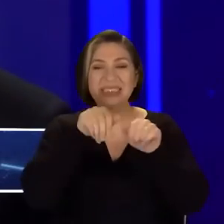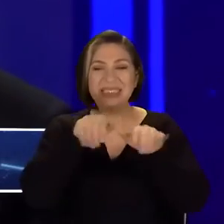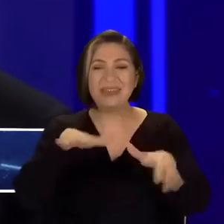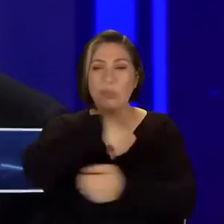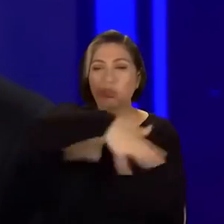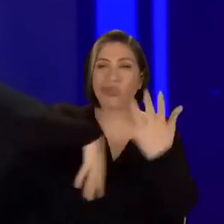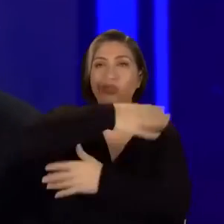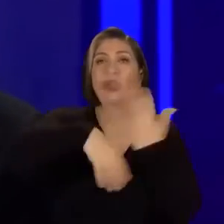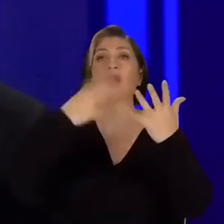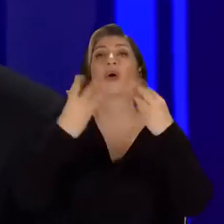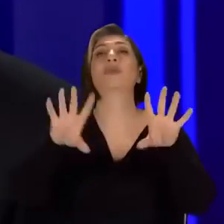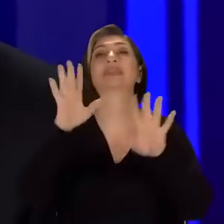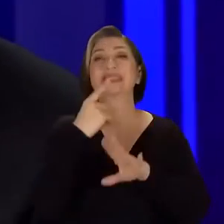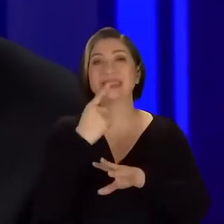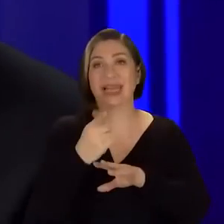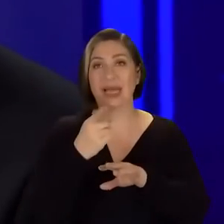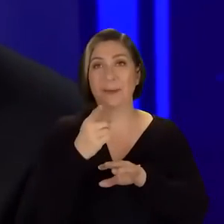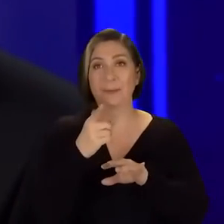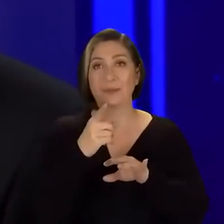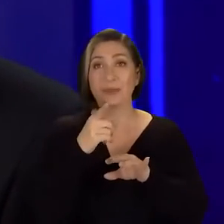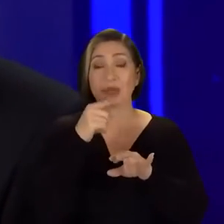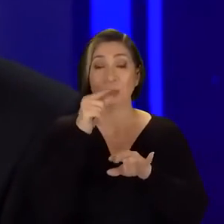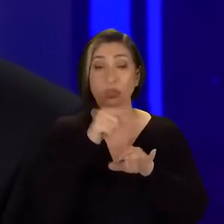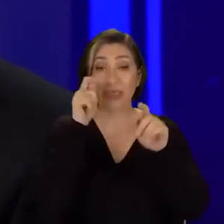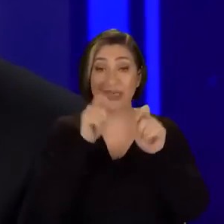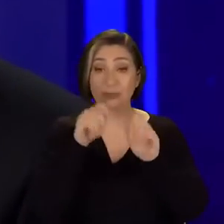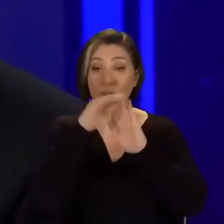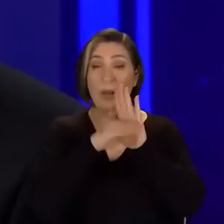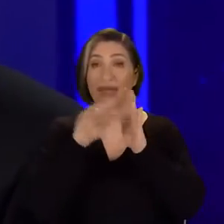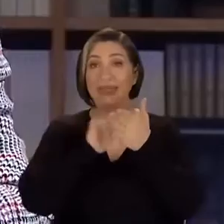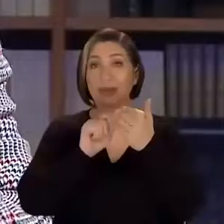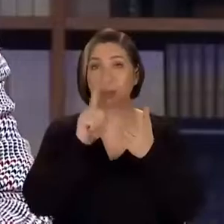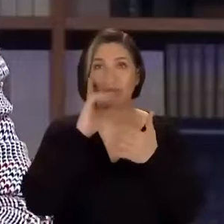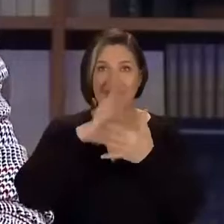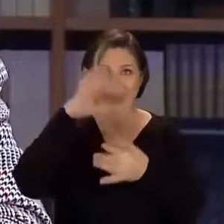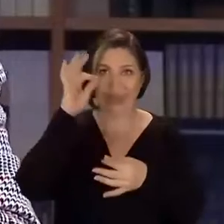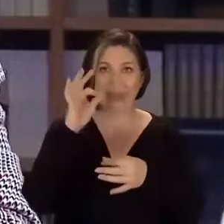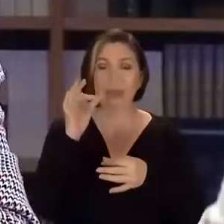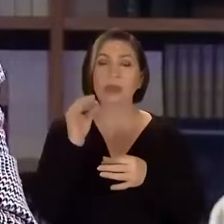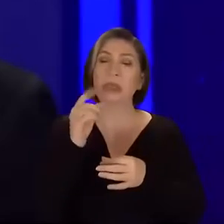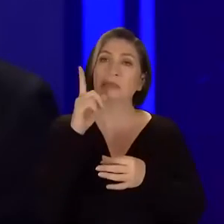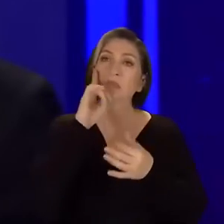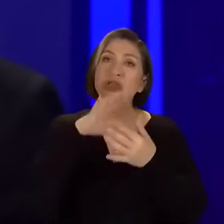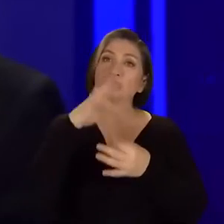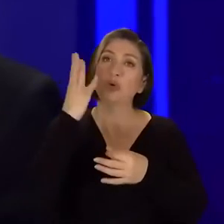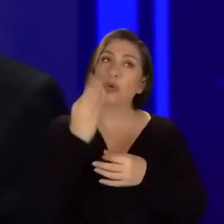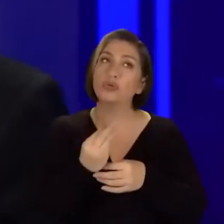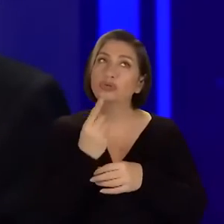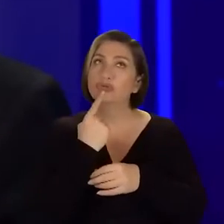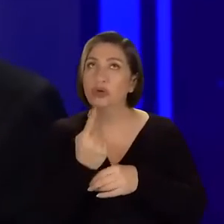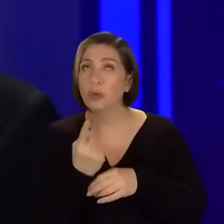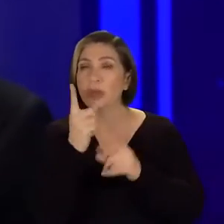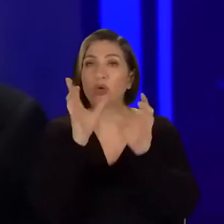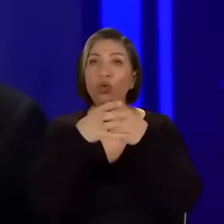diye. Sistemi dizayn eden yapı. Şimdi bu biz, bir insan tabii. Yani bir kişi olduğu da söyleniyor,